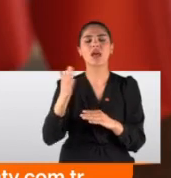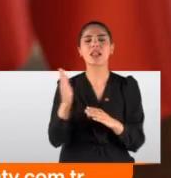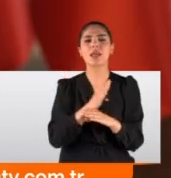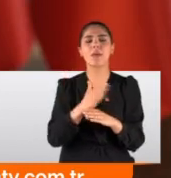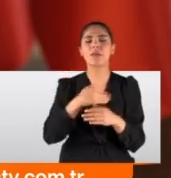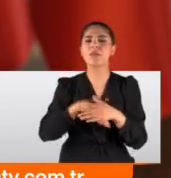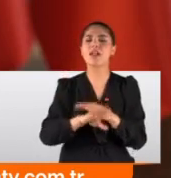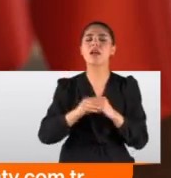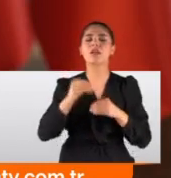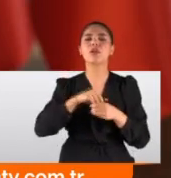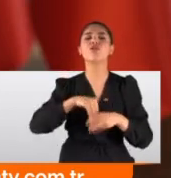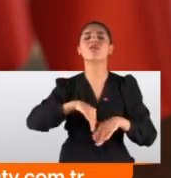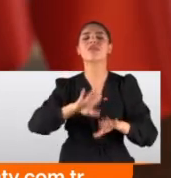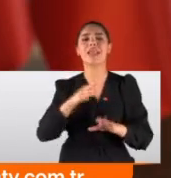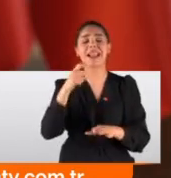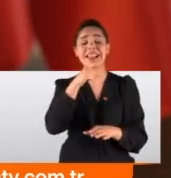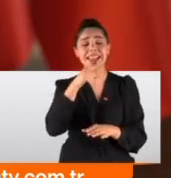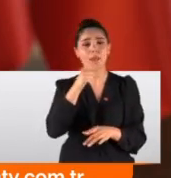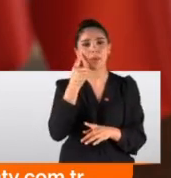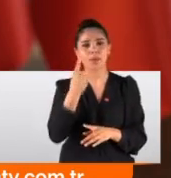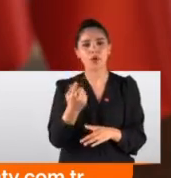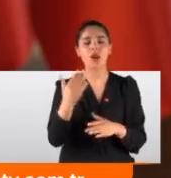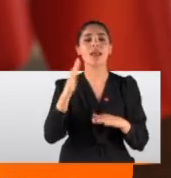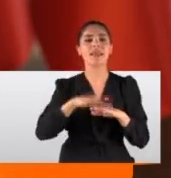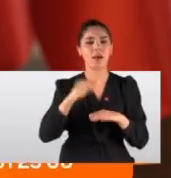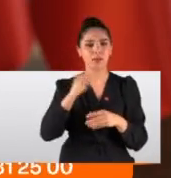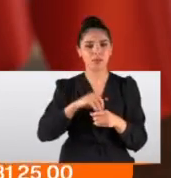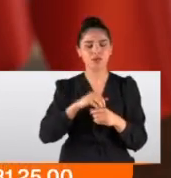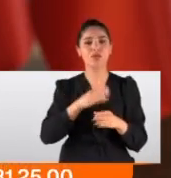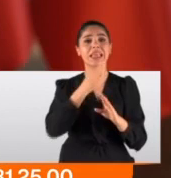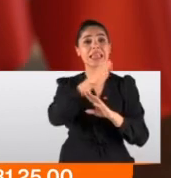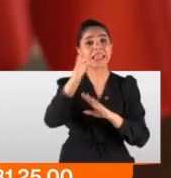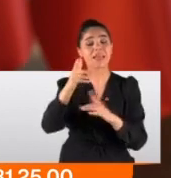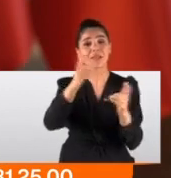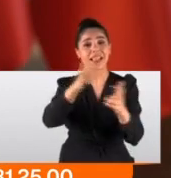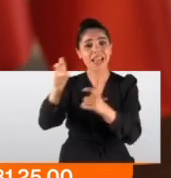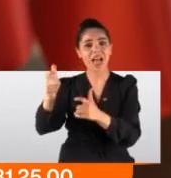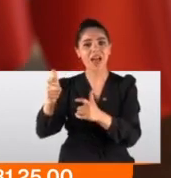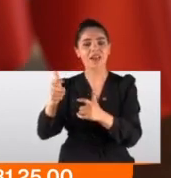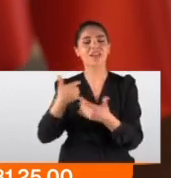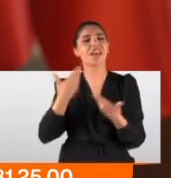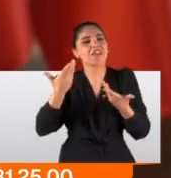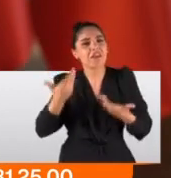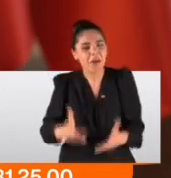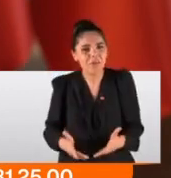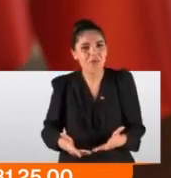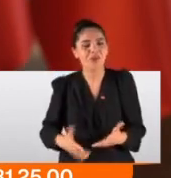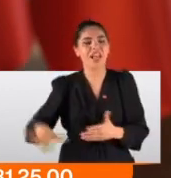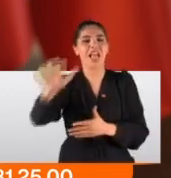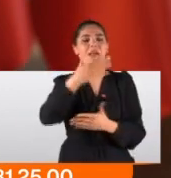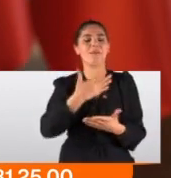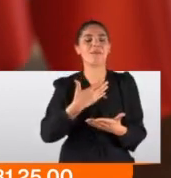değil, samimiyetle yaptığımız için de gittiğimiz her yerde hüsnü kabul görüyor, el